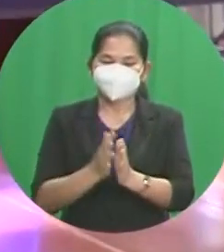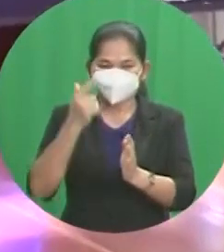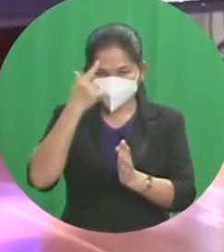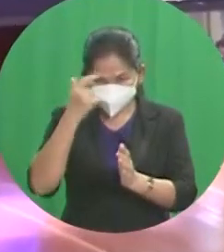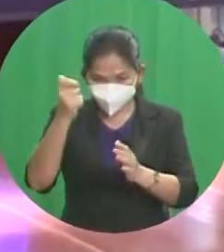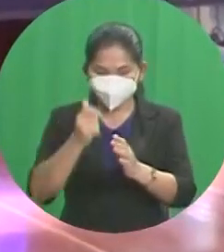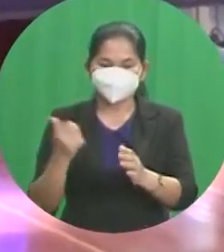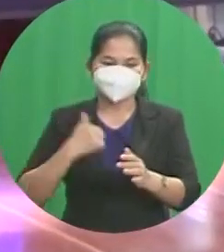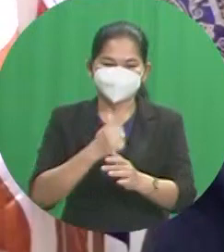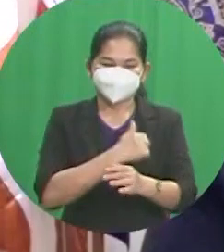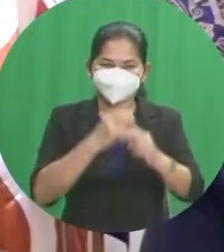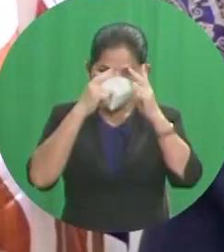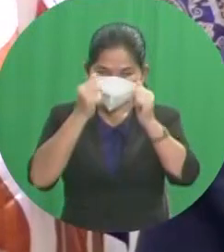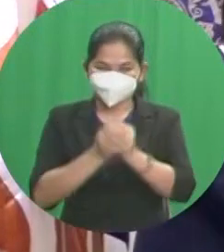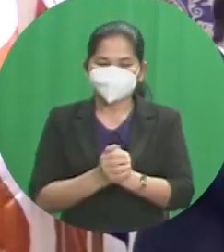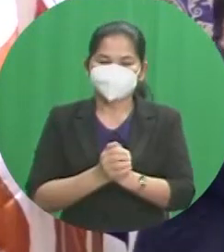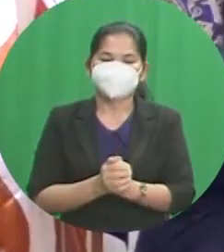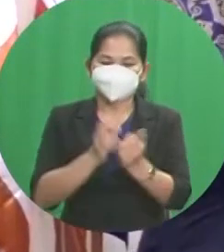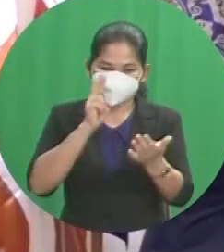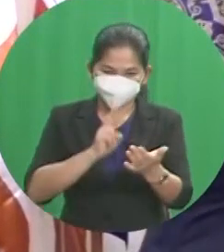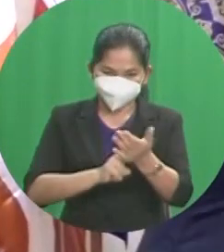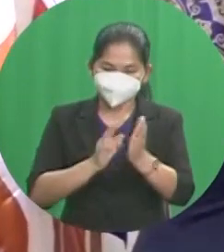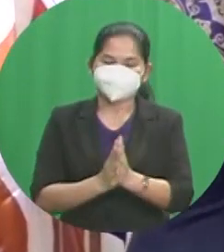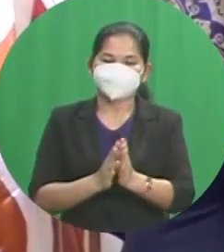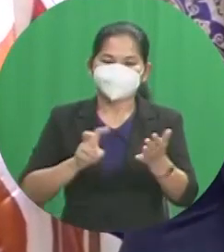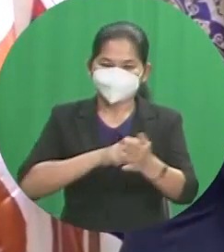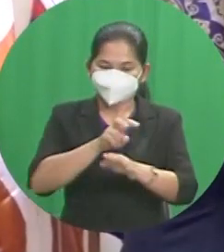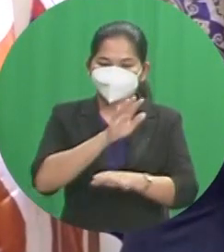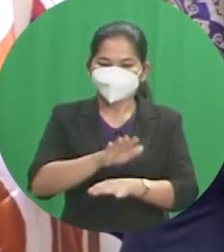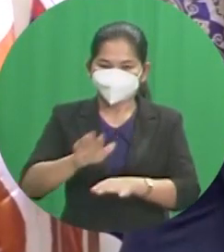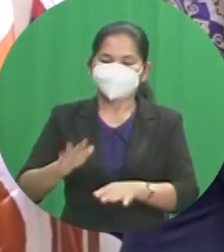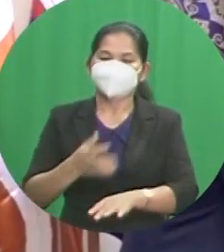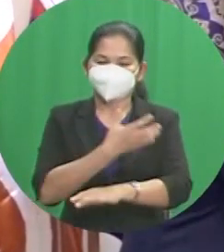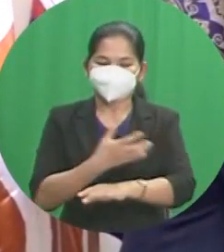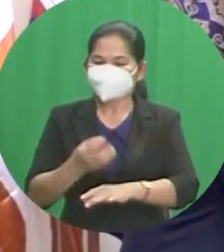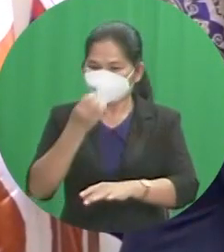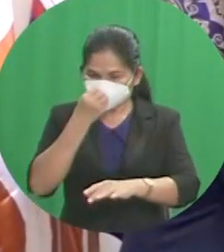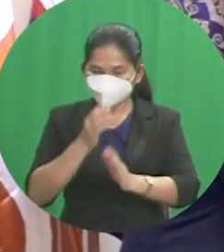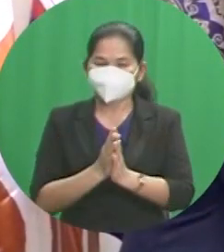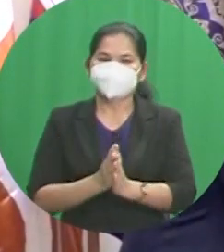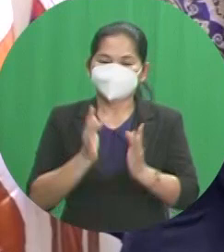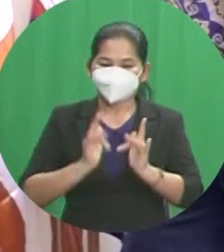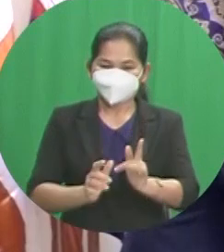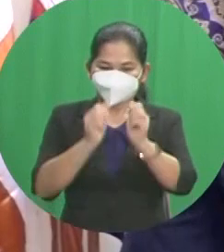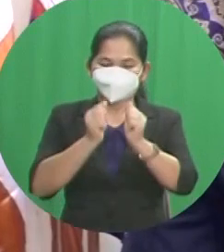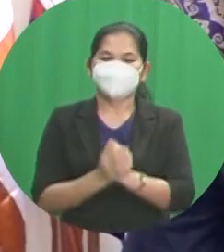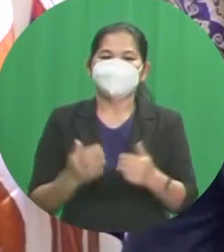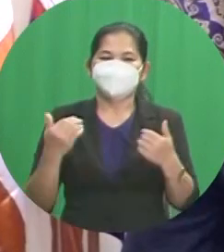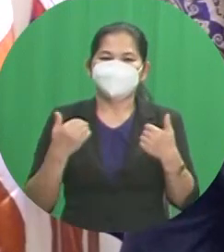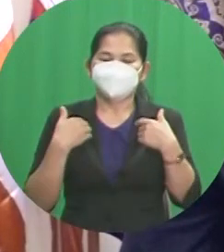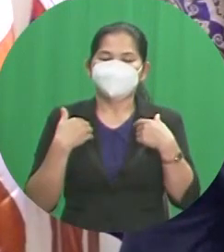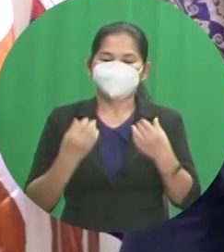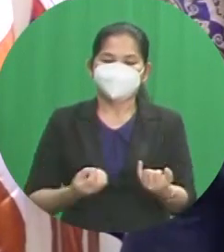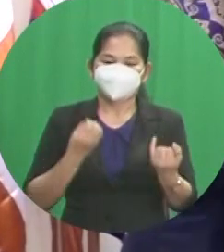នាំរបស់សម្តេចតេជោហ៊ុនសែនដែលរក្សាបាននូវការគ្រប់គ្រងនិងប្រើប្រាស់ស្បៀងអាហារប្រកបដោយប្រសិទ្ធភាពខ្ពស់ក្នុងការផ្